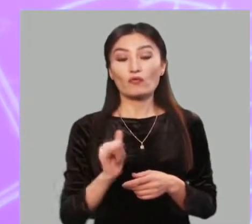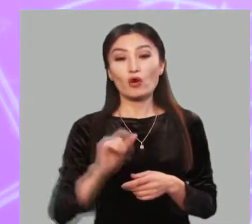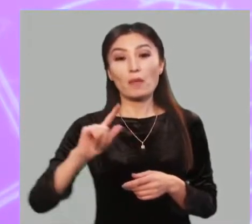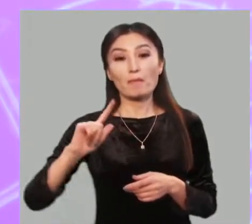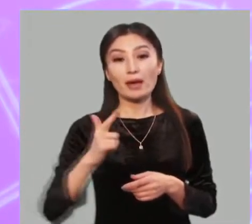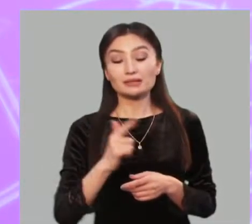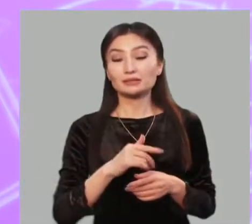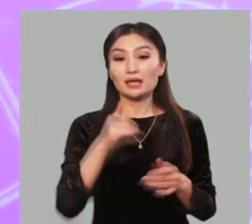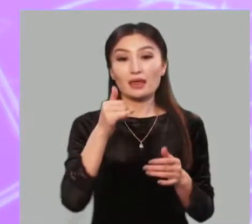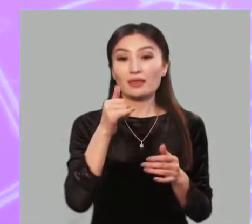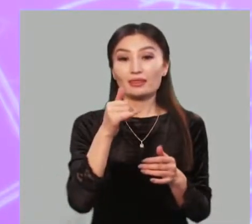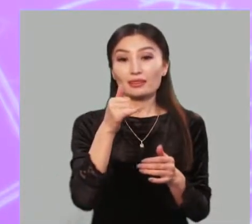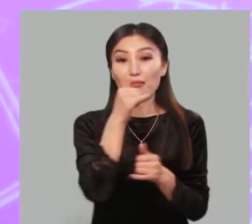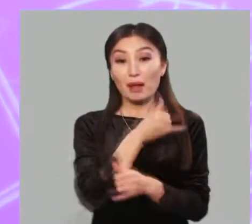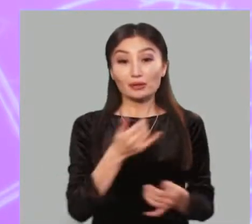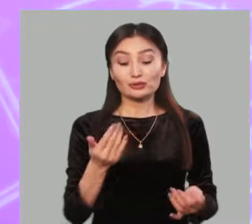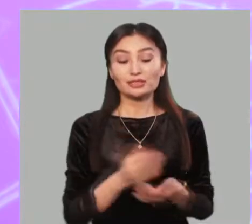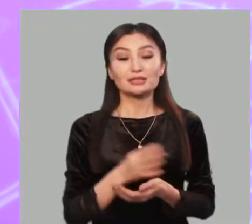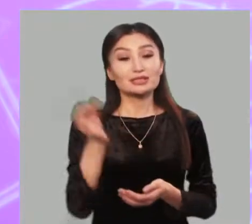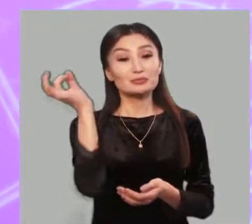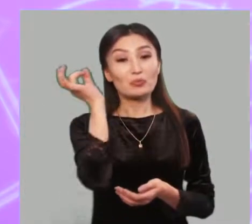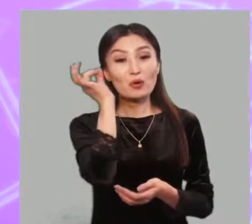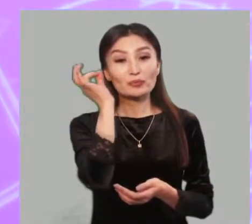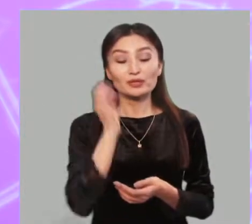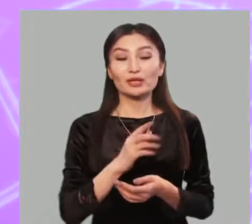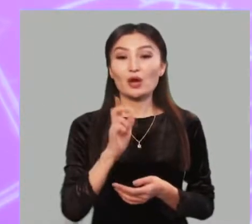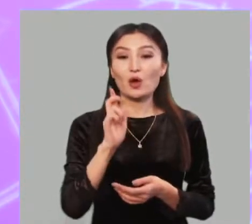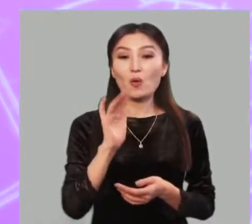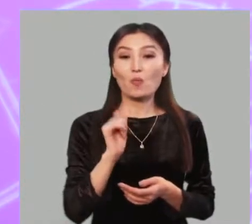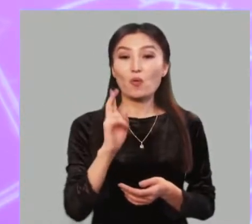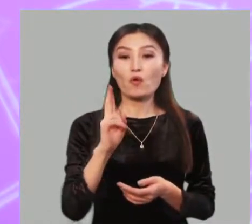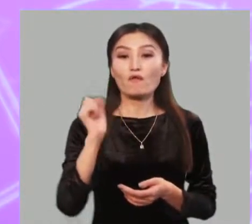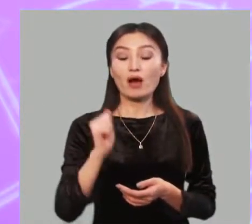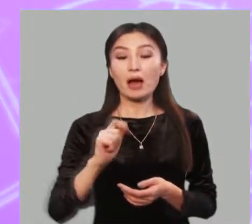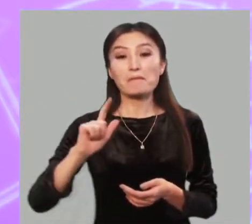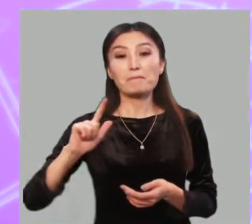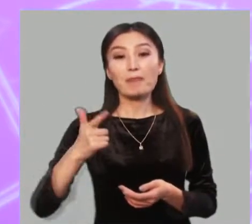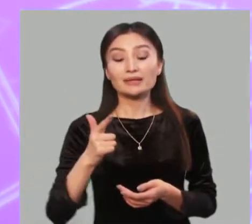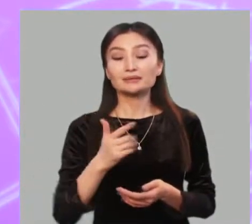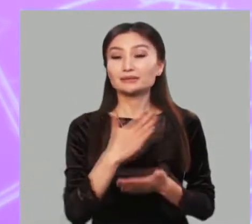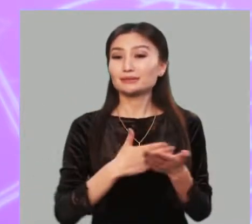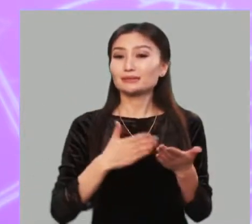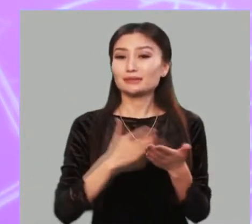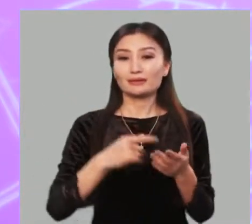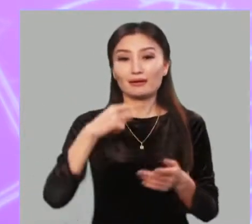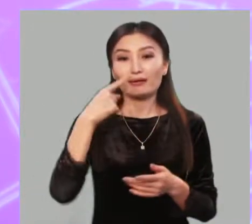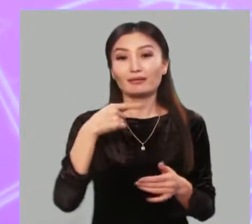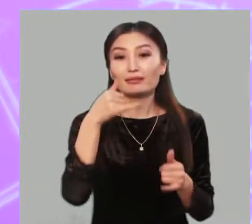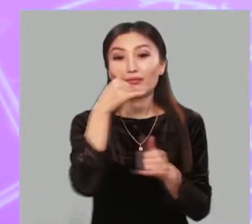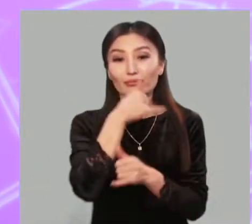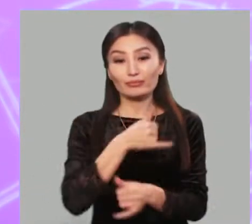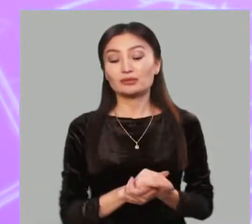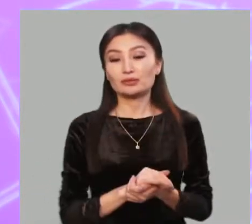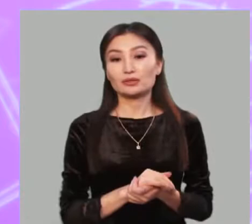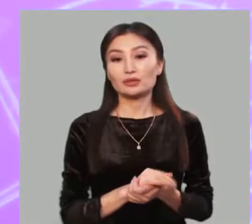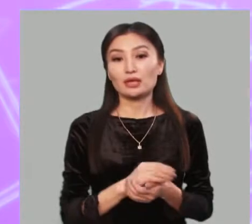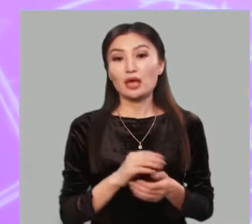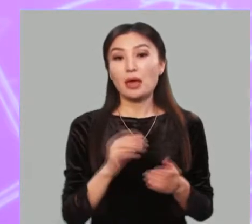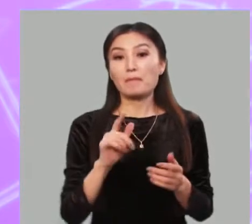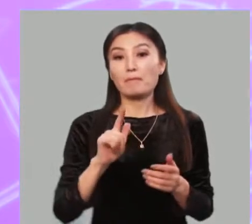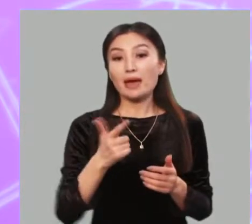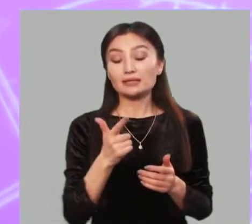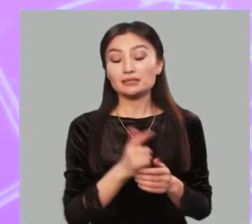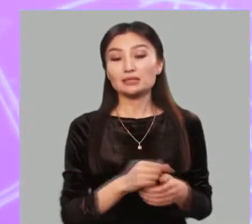Не получается? Вспомните, буква «мягкий знак» никак не произносится.